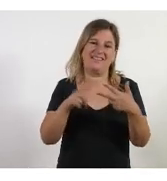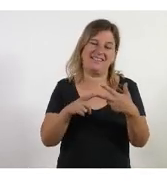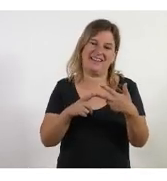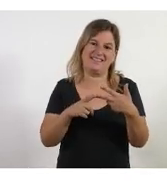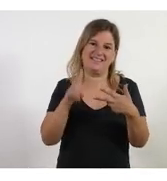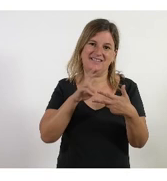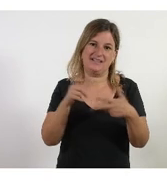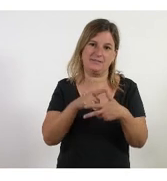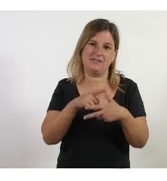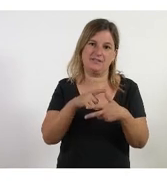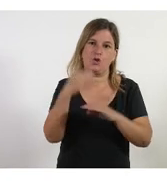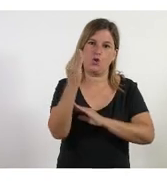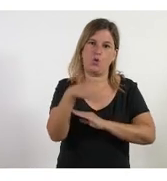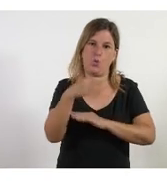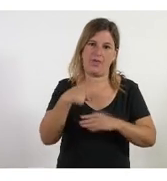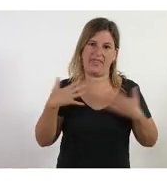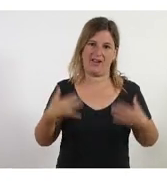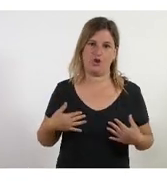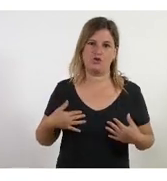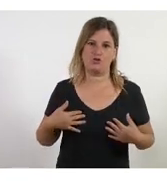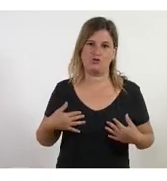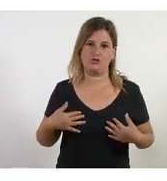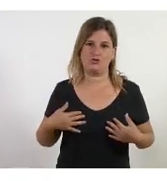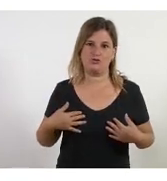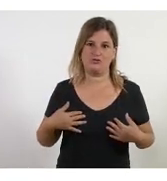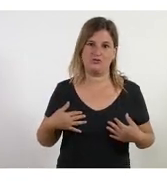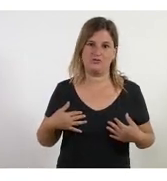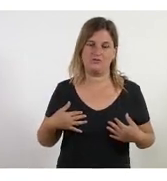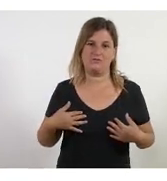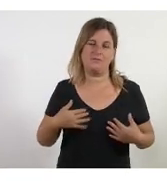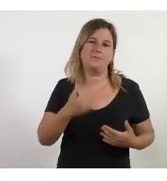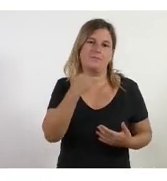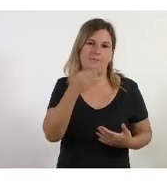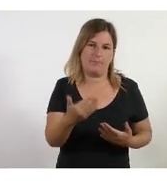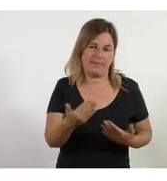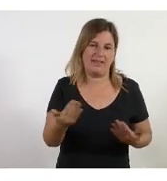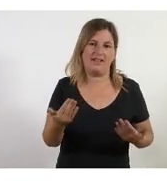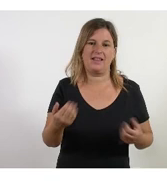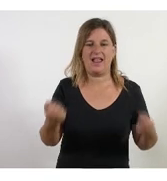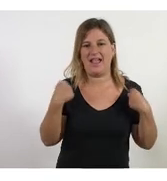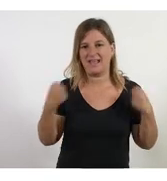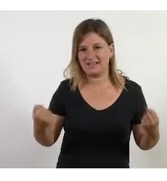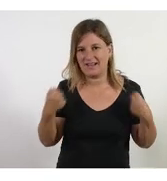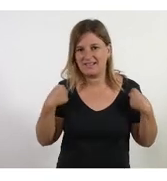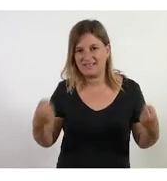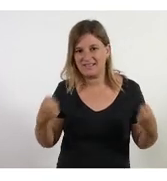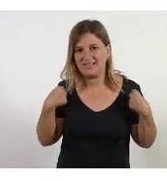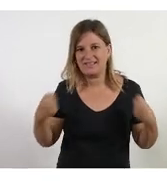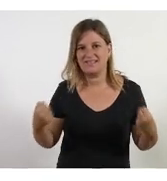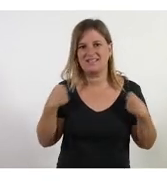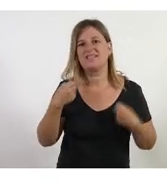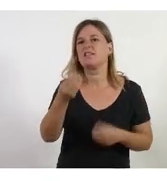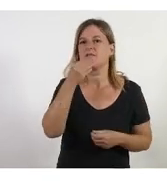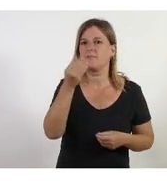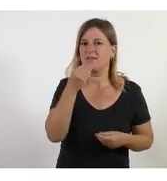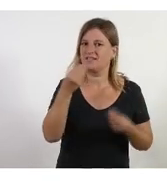que és tenir cura del nostre cos. I tenir cura del nostre cos, ja ho sabem, eh? És fer exercici, és menjar